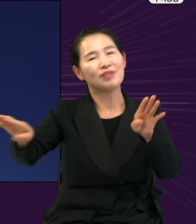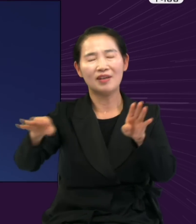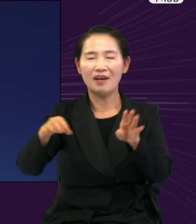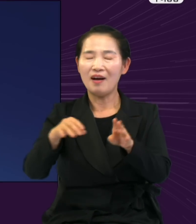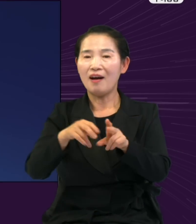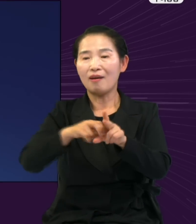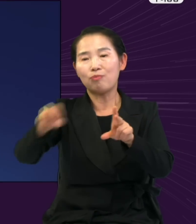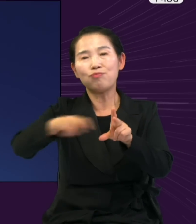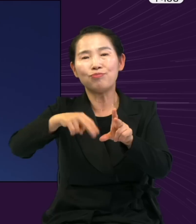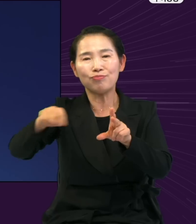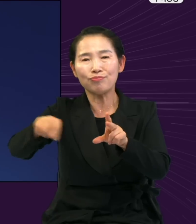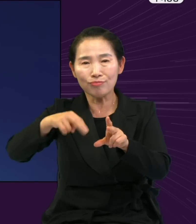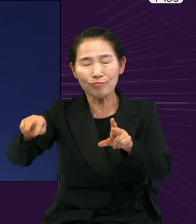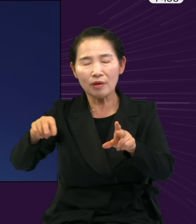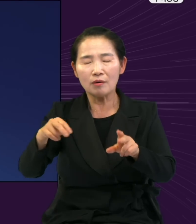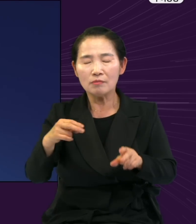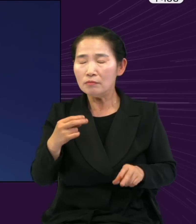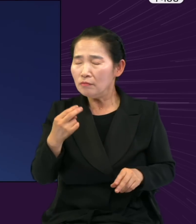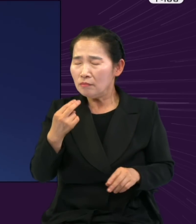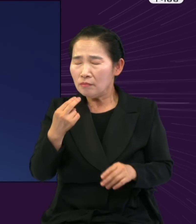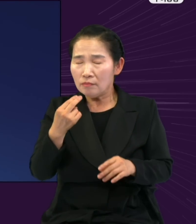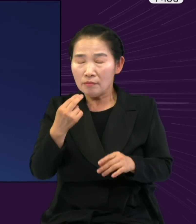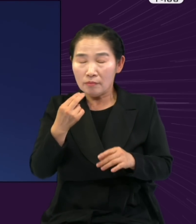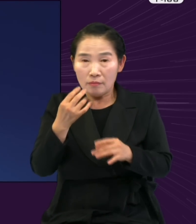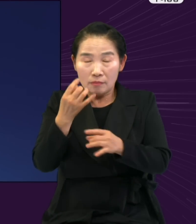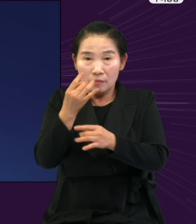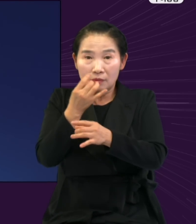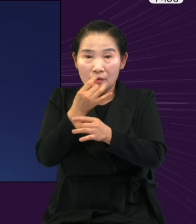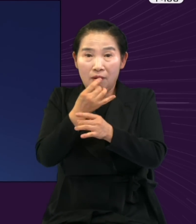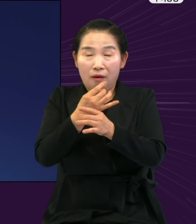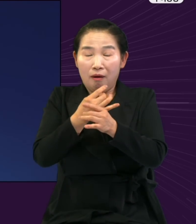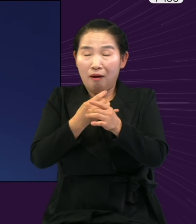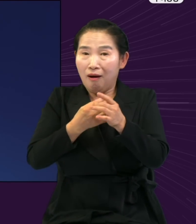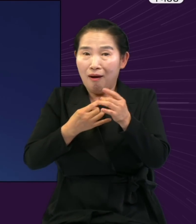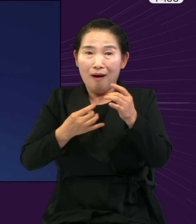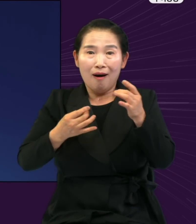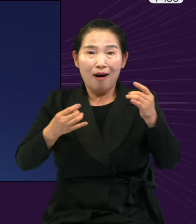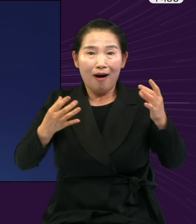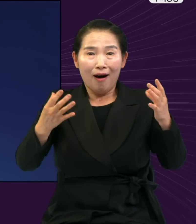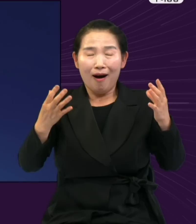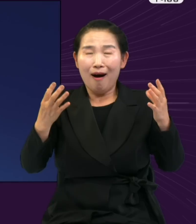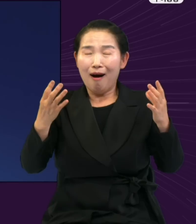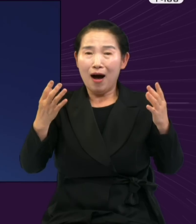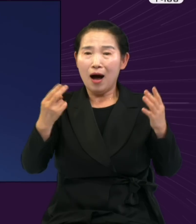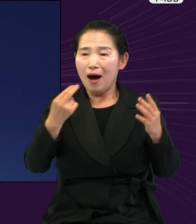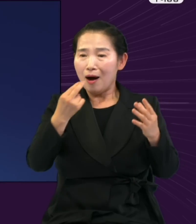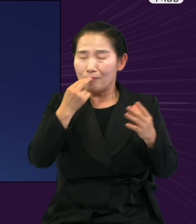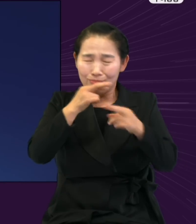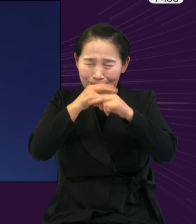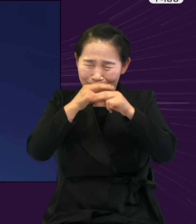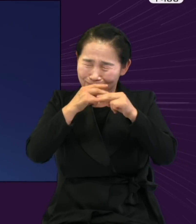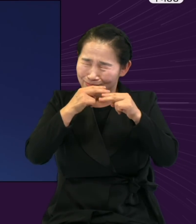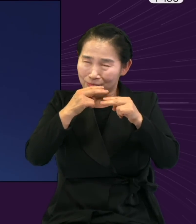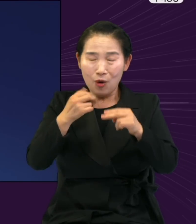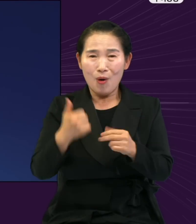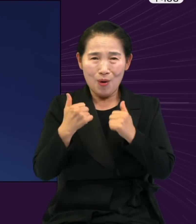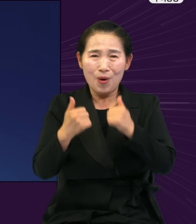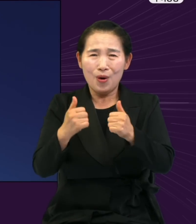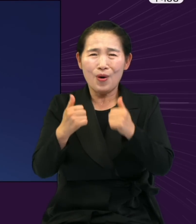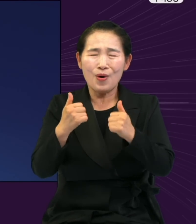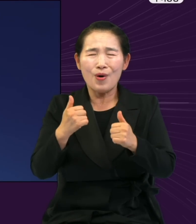향기가 세상에서 맡아보지 못한 향기가 제 코를 찔렀어요. 아, 정말 나도 내리고 싶다. 이제 엉덩이도